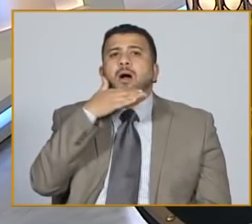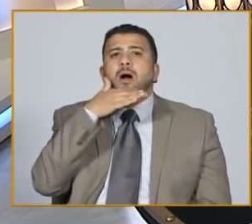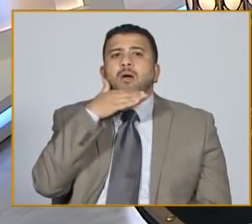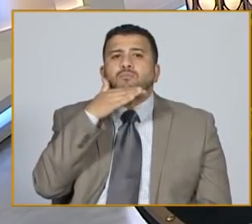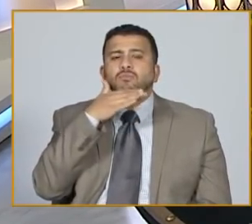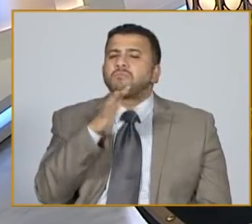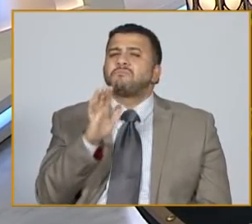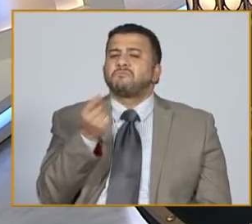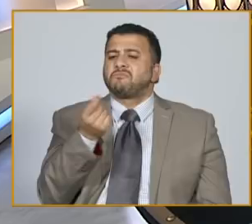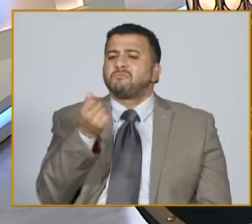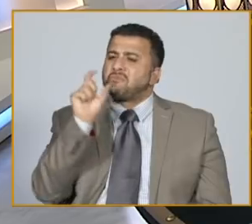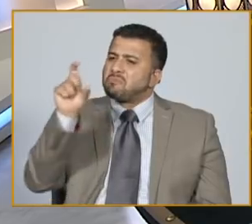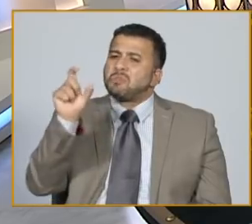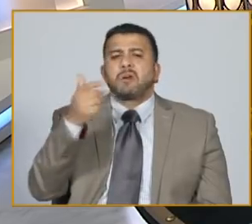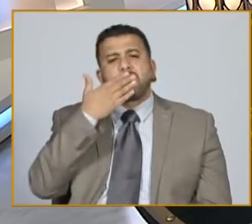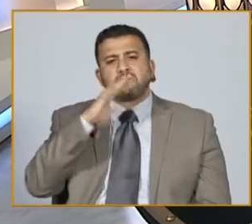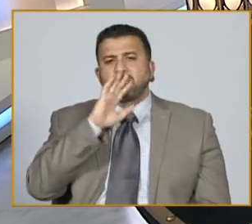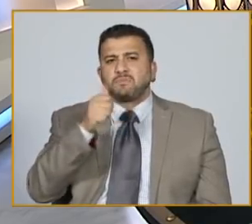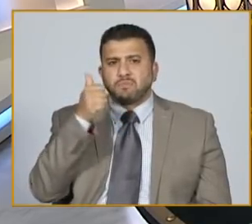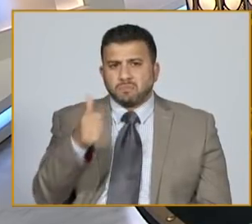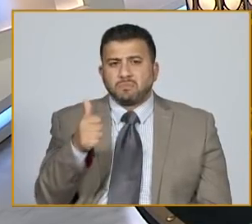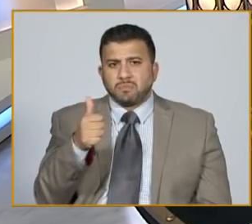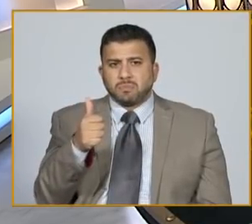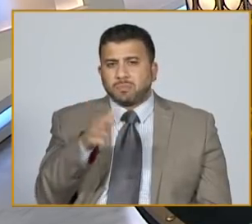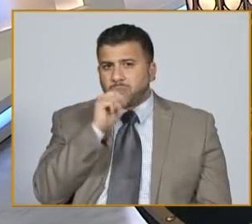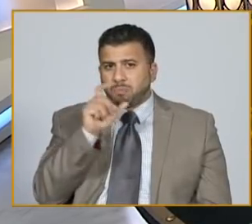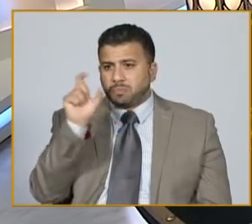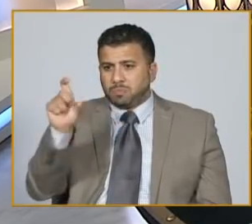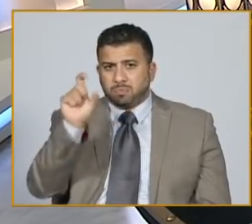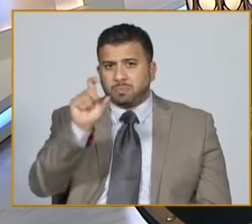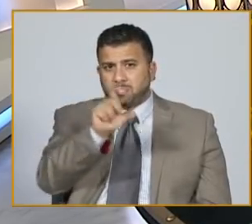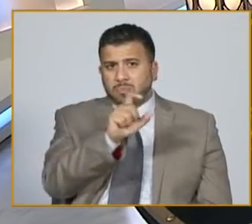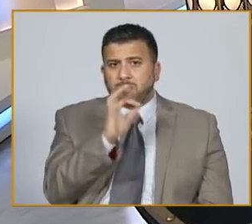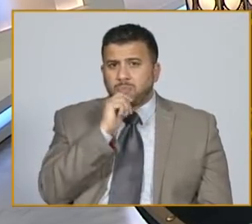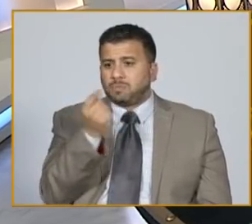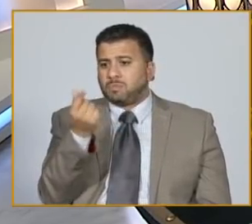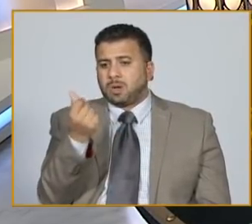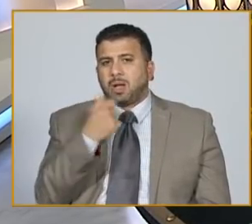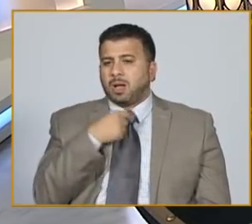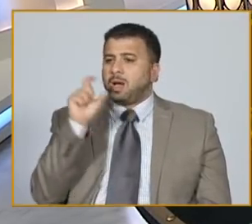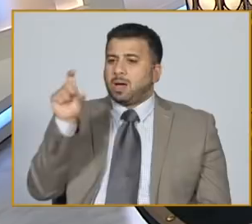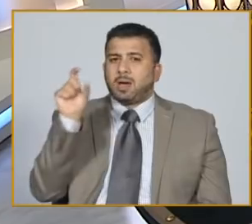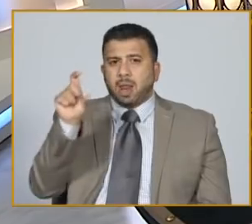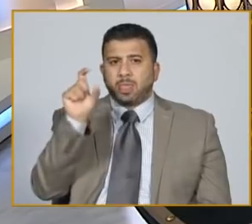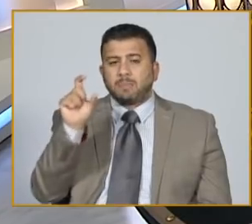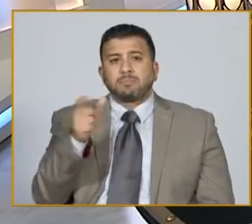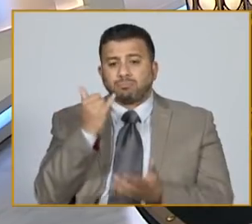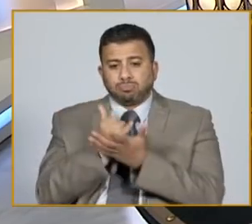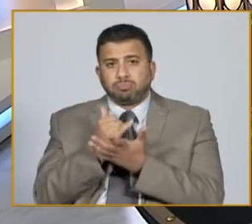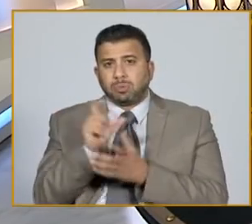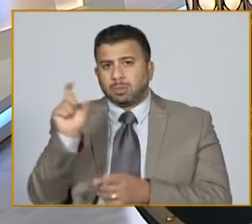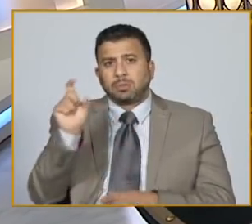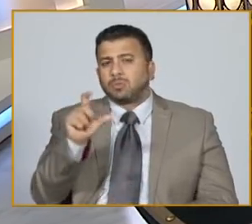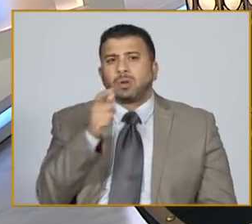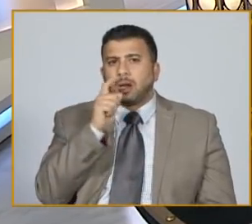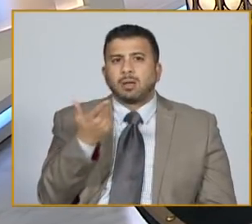بحاجة؟ فهل يصح لوالدهم أن يصرف هذا المرتب عليهم وهو قادر على رعايتهم، أو أنه